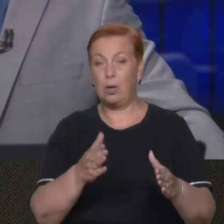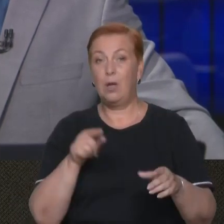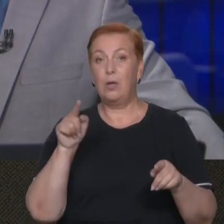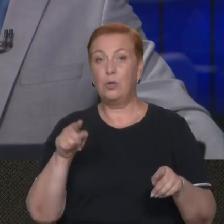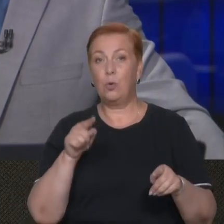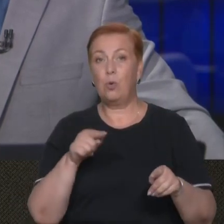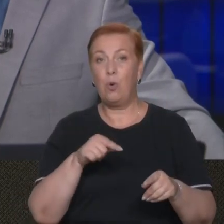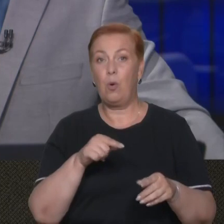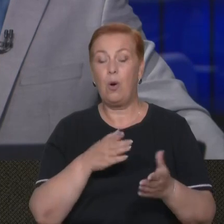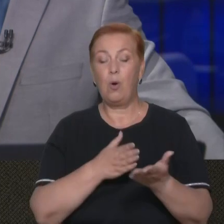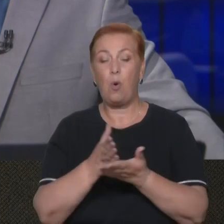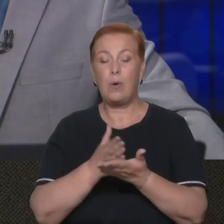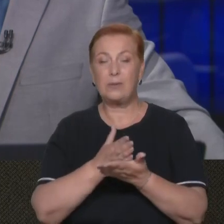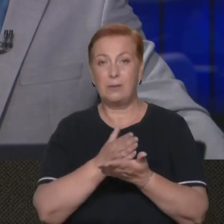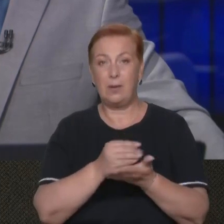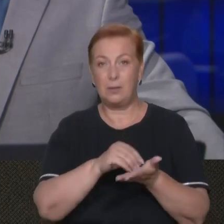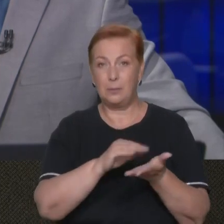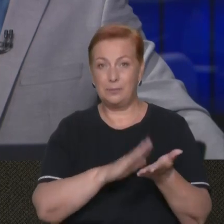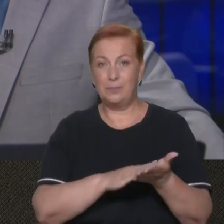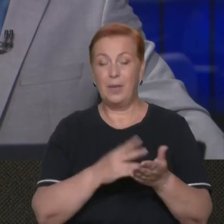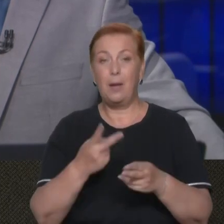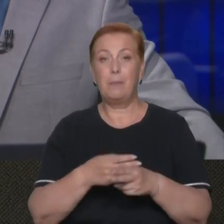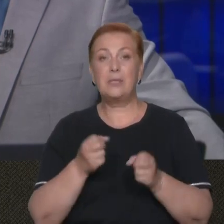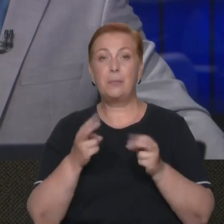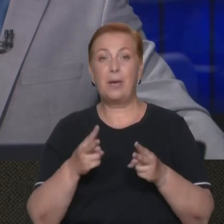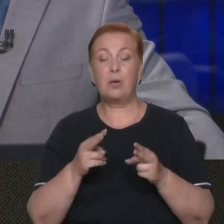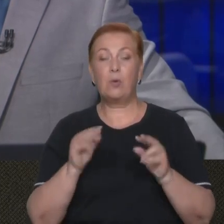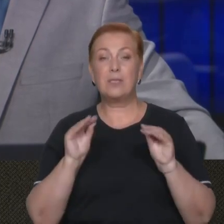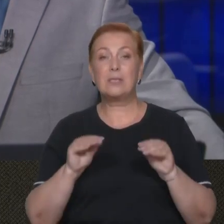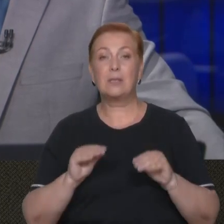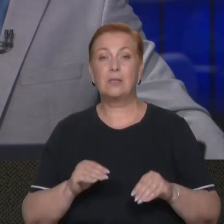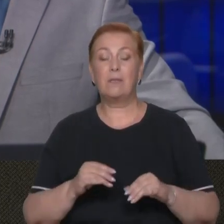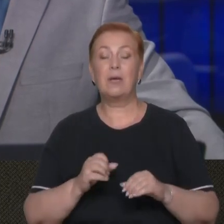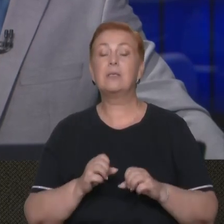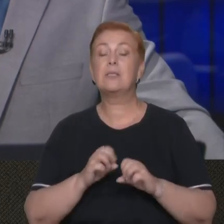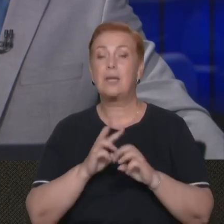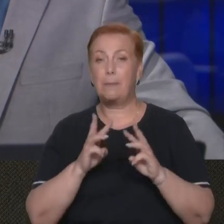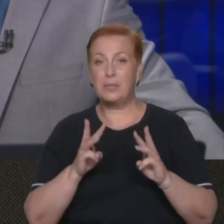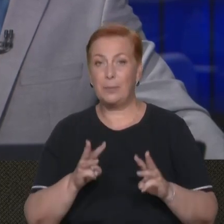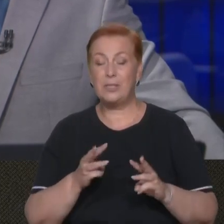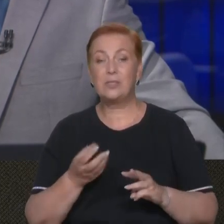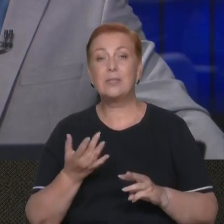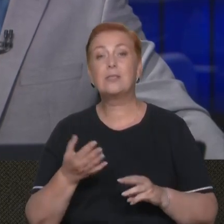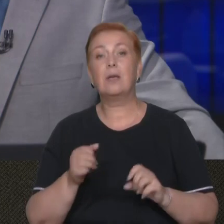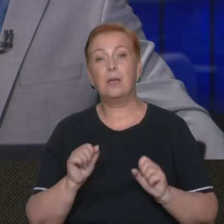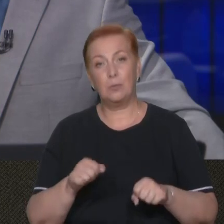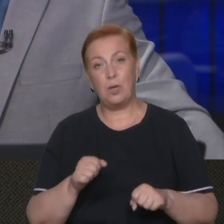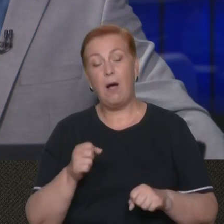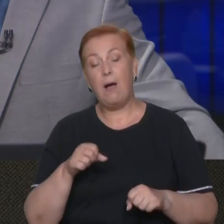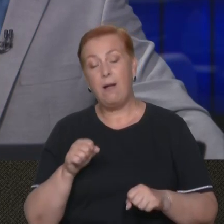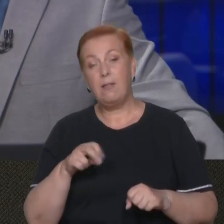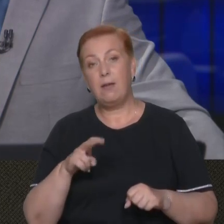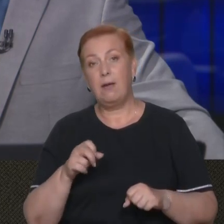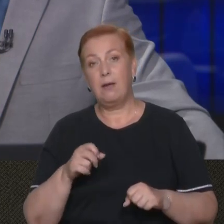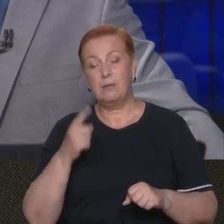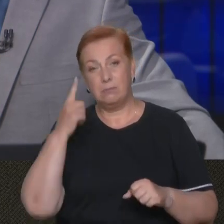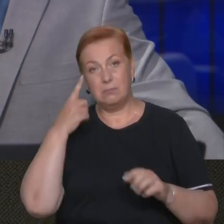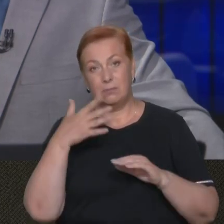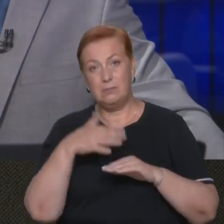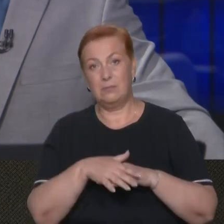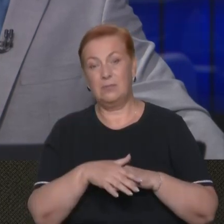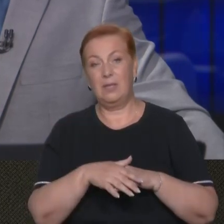позначено, безпекова складова, наскільки це можливо, забезпечена, але треба розуміти, заміноване море – це